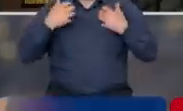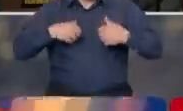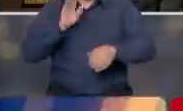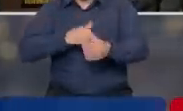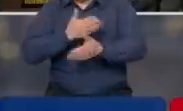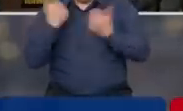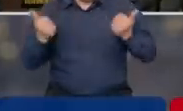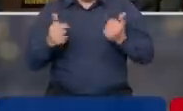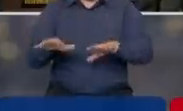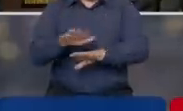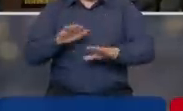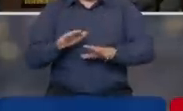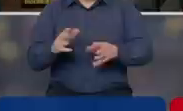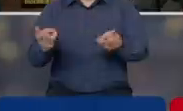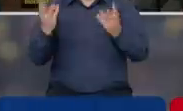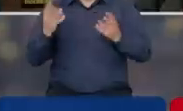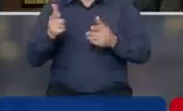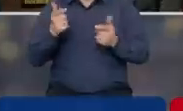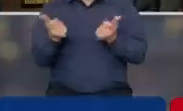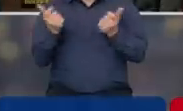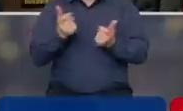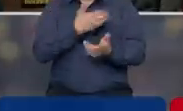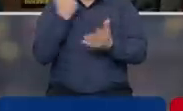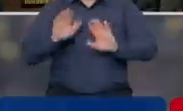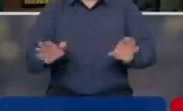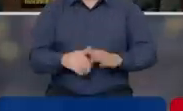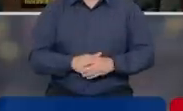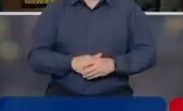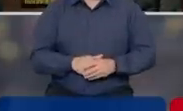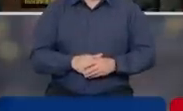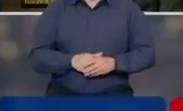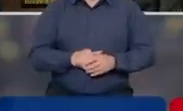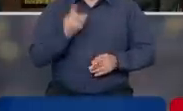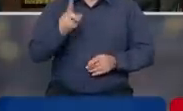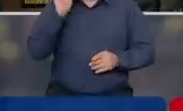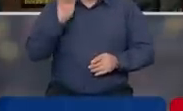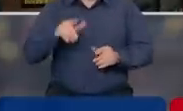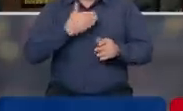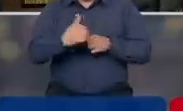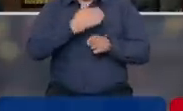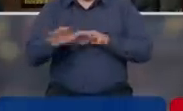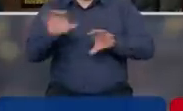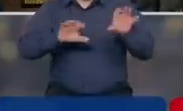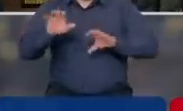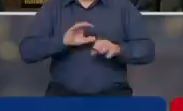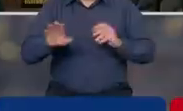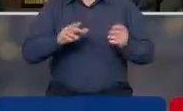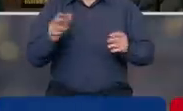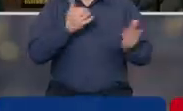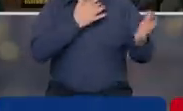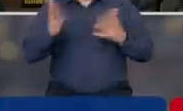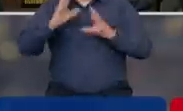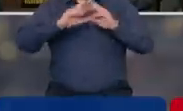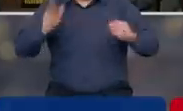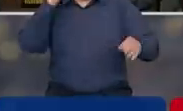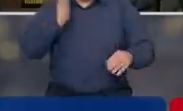gatunki nie są bezpośrednio zagrożone ale będziemy monitorować oczywiście przyjdzie czas już po pożarze po ustaleniu